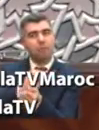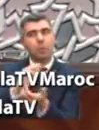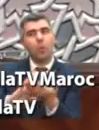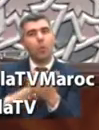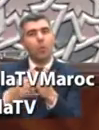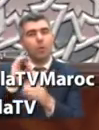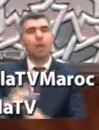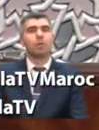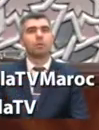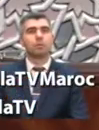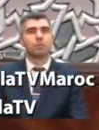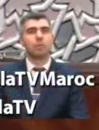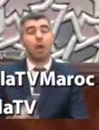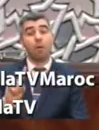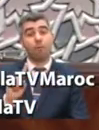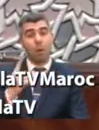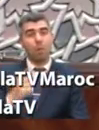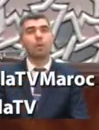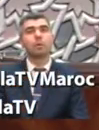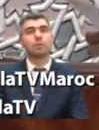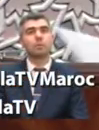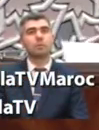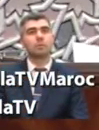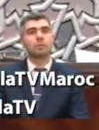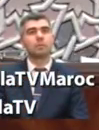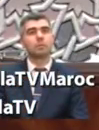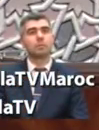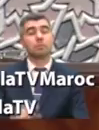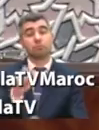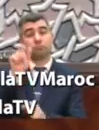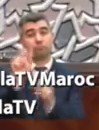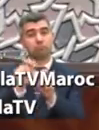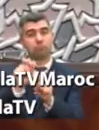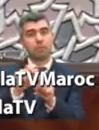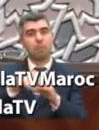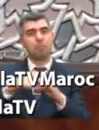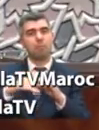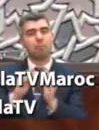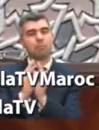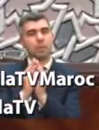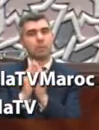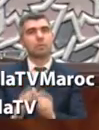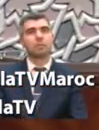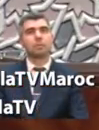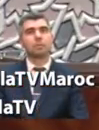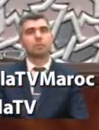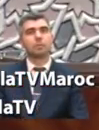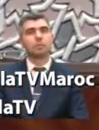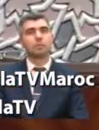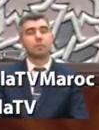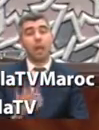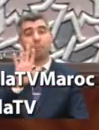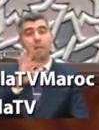الفلسطينيين. وأعطي الكلمة في البداية لفريق العدالة والتنمية، كل تدخل في